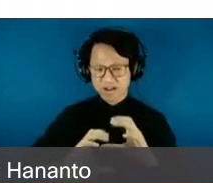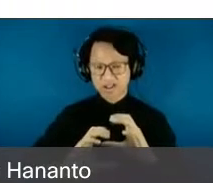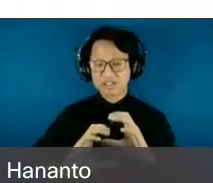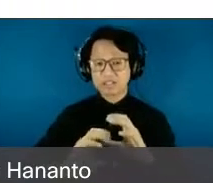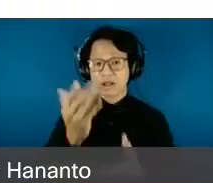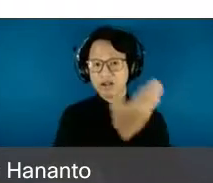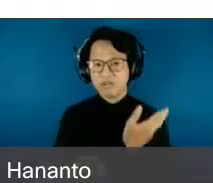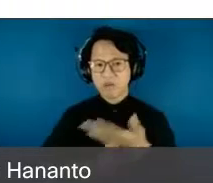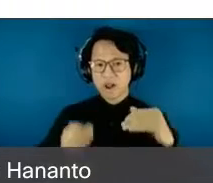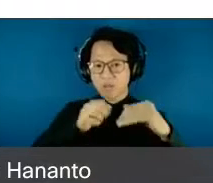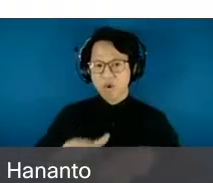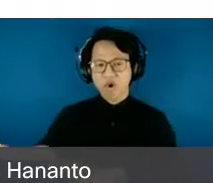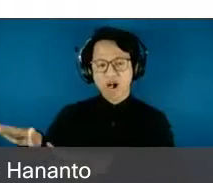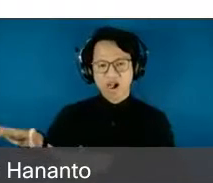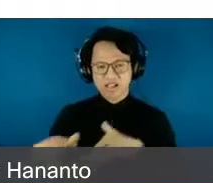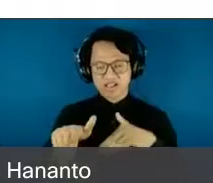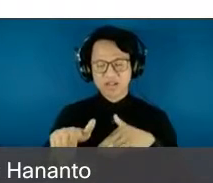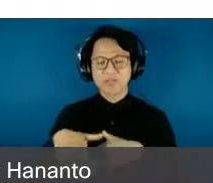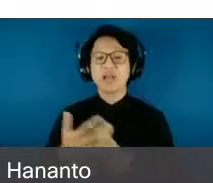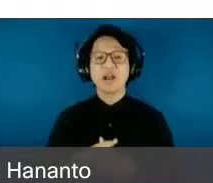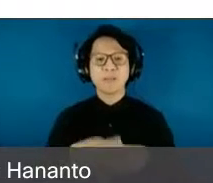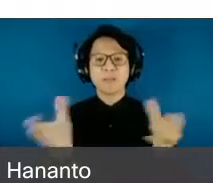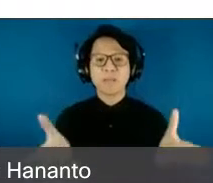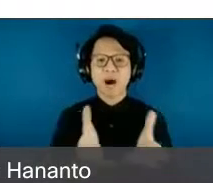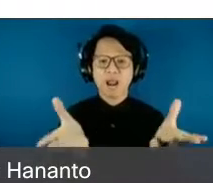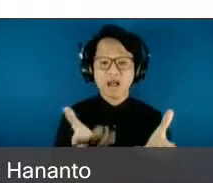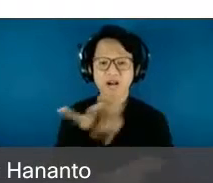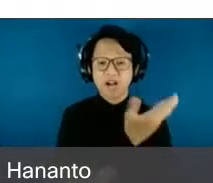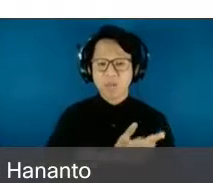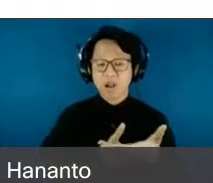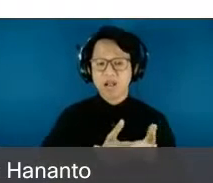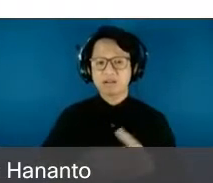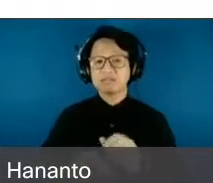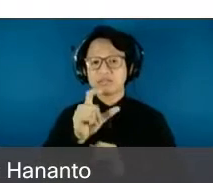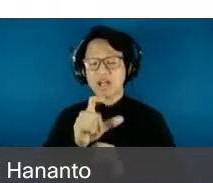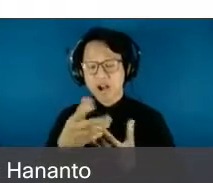terkait pemberdayaan disabilitas melalui pelibatan multi pihak.